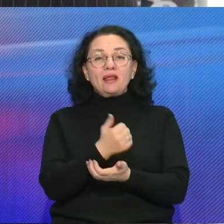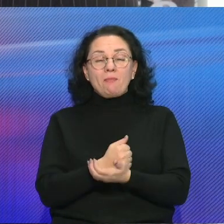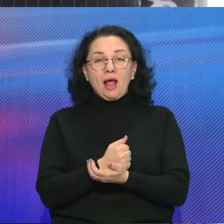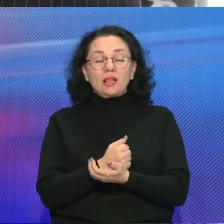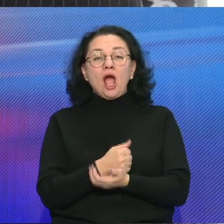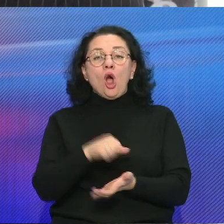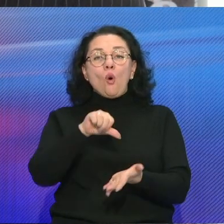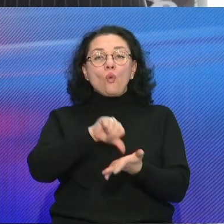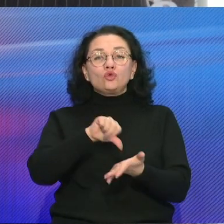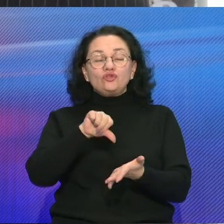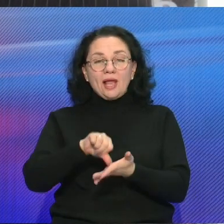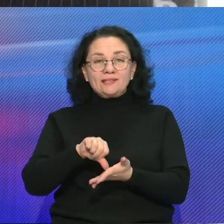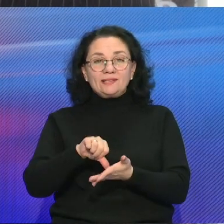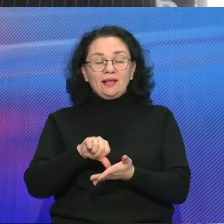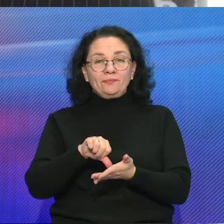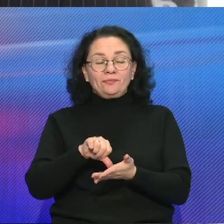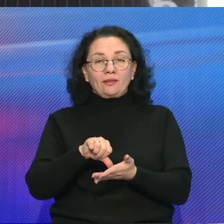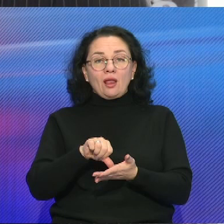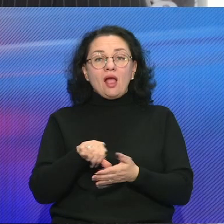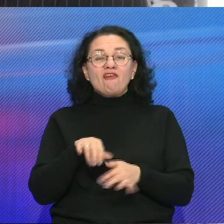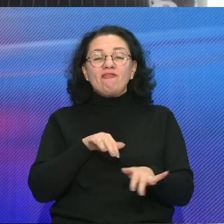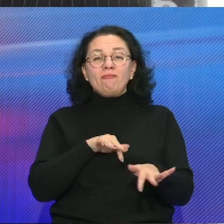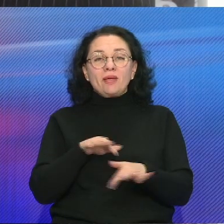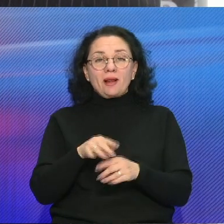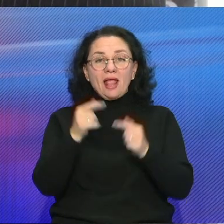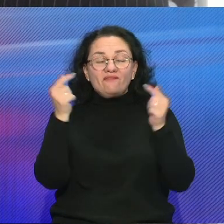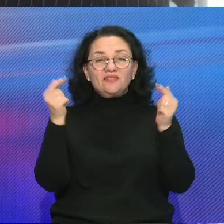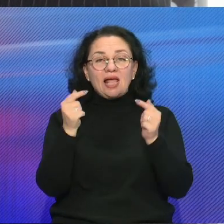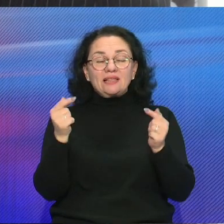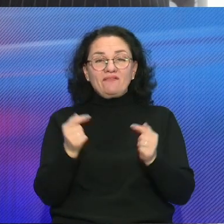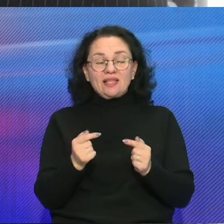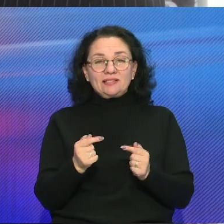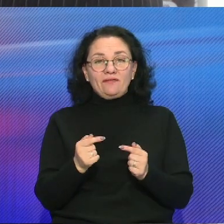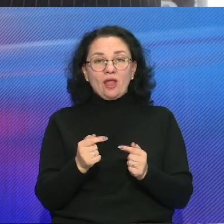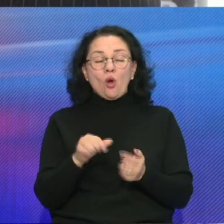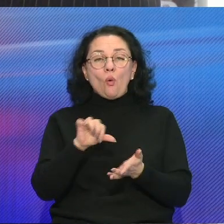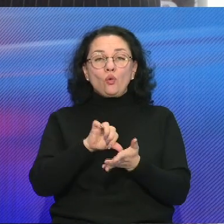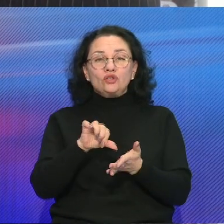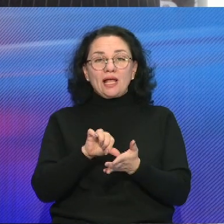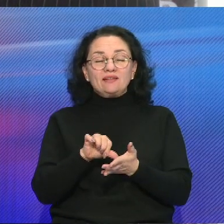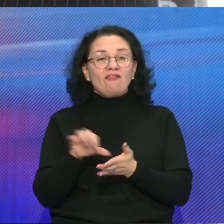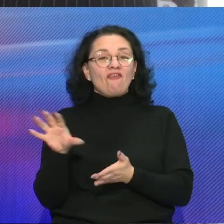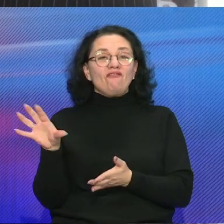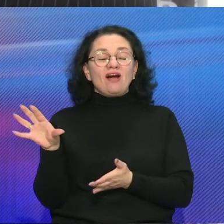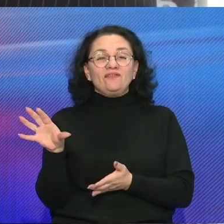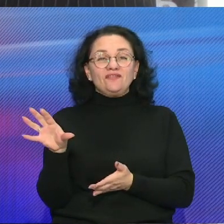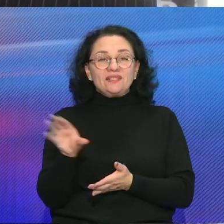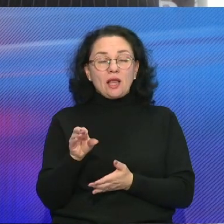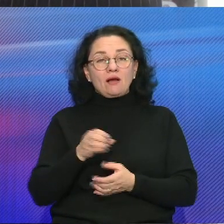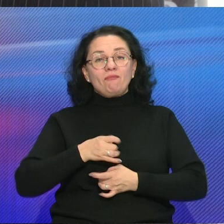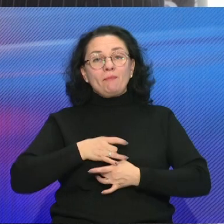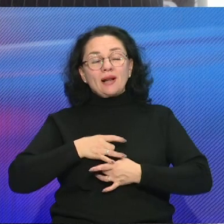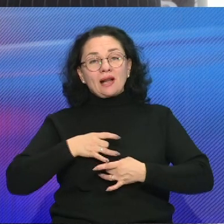непосредственно активное участие. Это, соответственно, мы участвовали во всех мероприятиях праздничных,